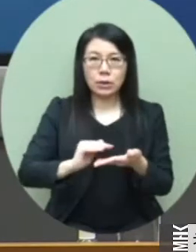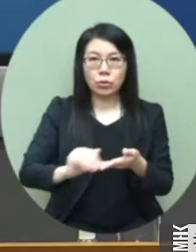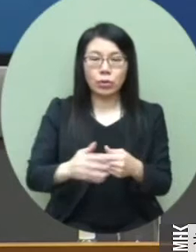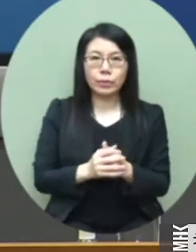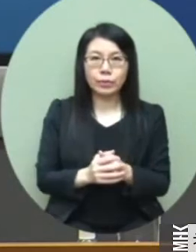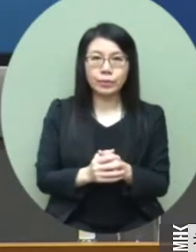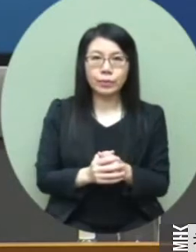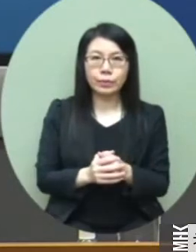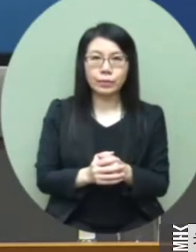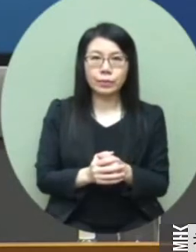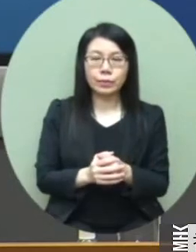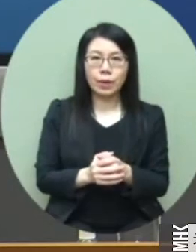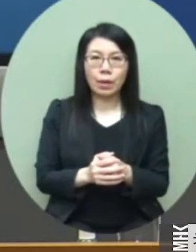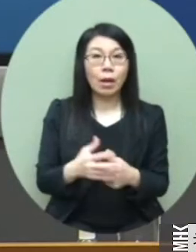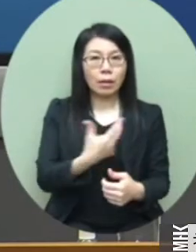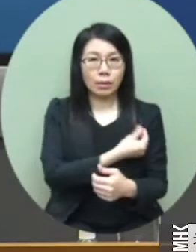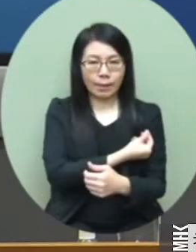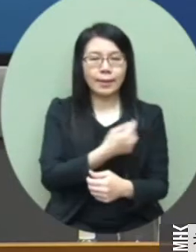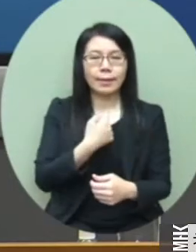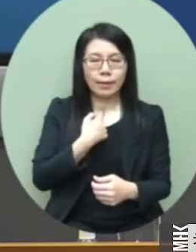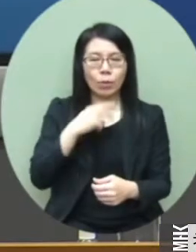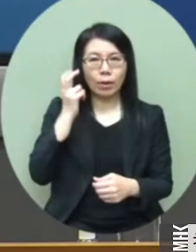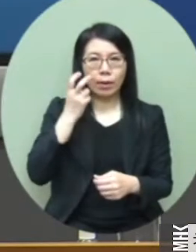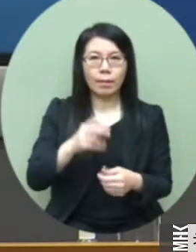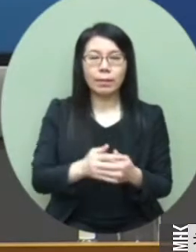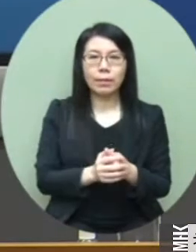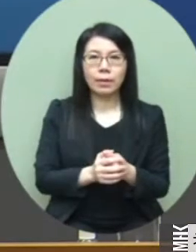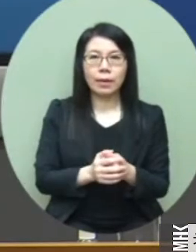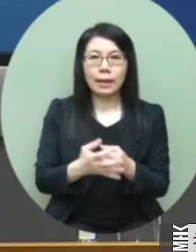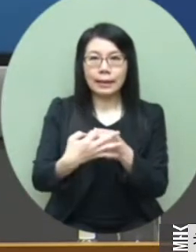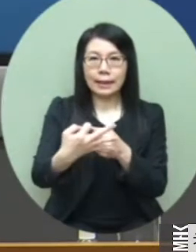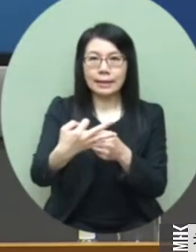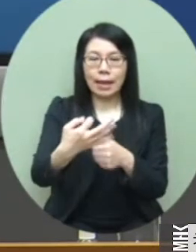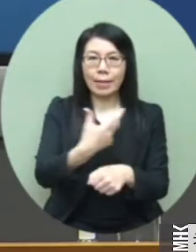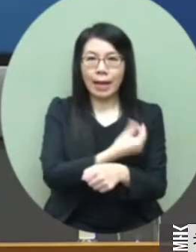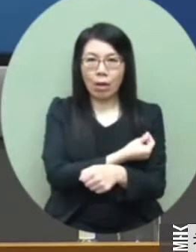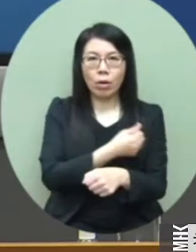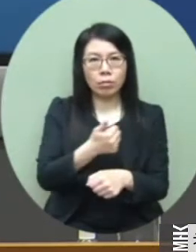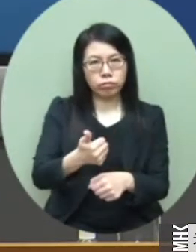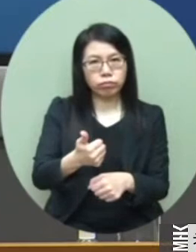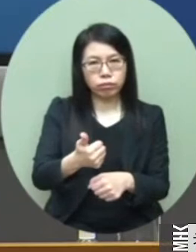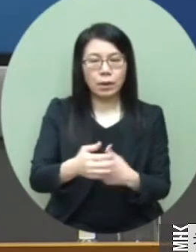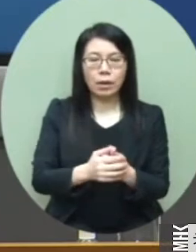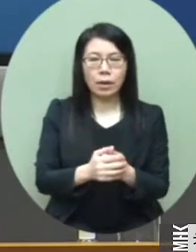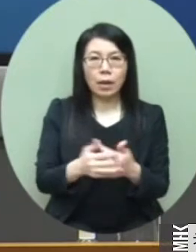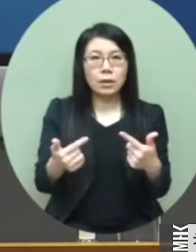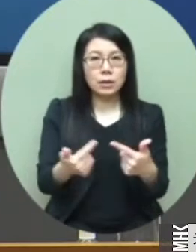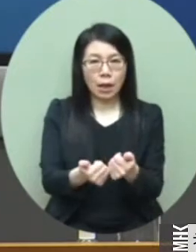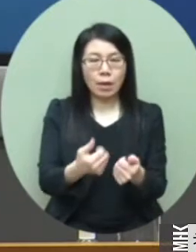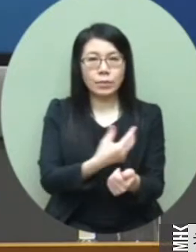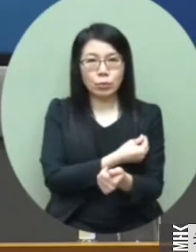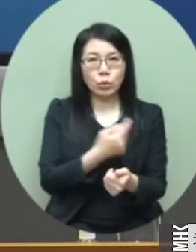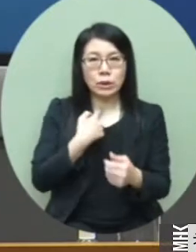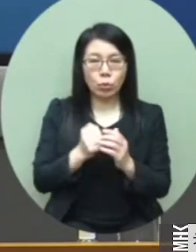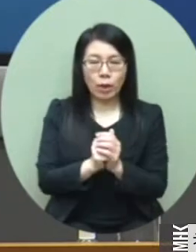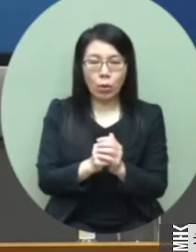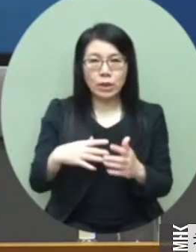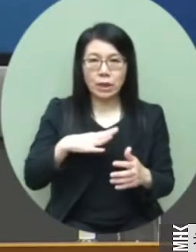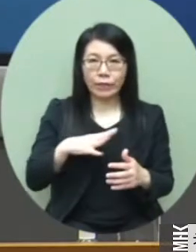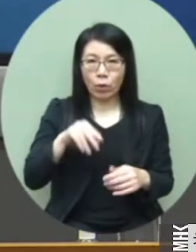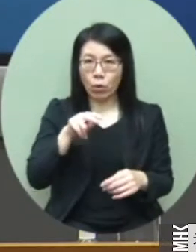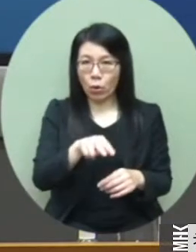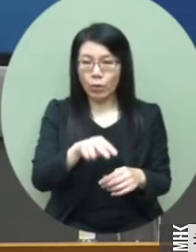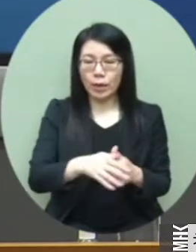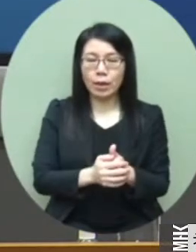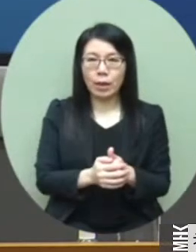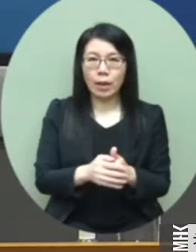然亦都係疫苗啦。咁考慮到接種第3劑嘅好處咧，喺符合接種要求嘅情況下